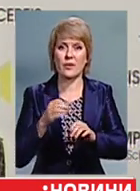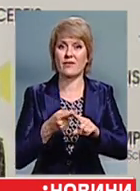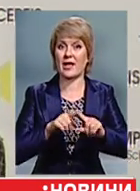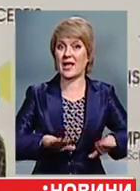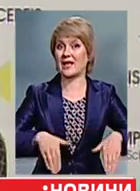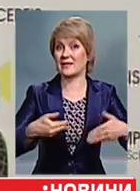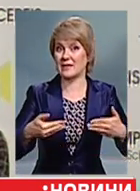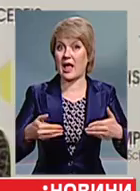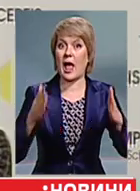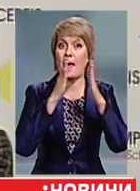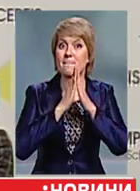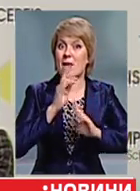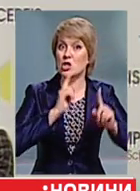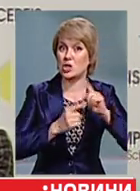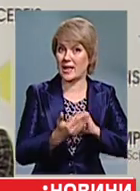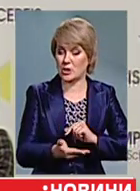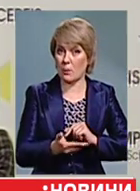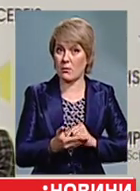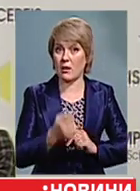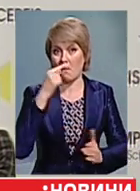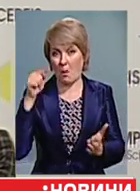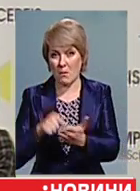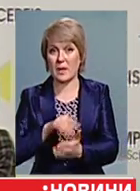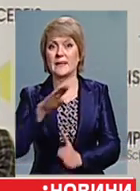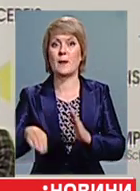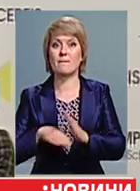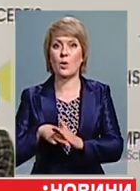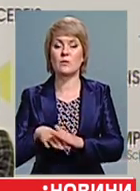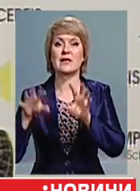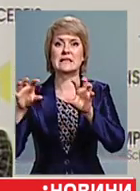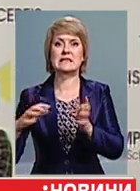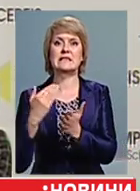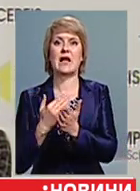инициированы Меджлисом, попадает под статью финансирования экстремистской деятельности.